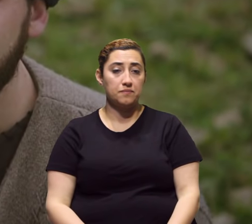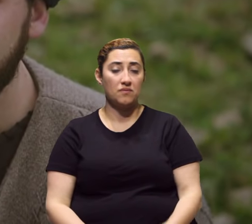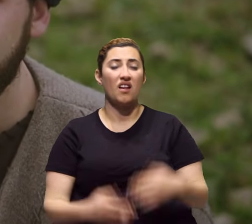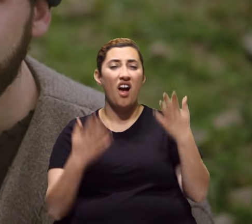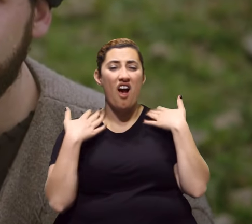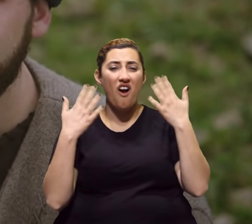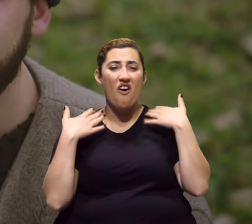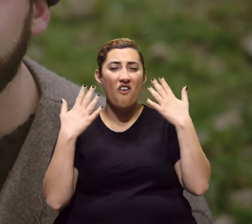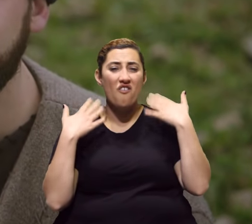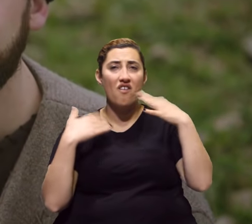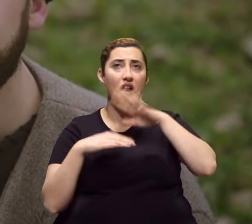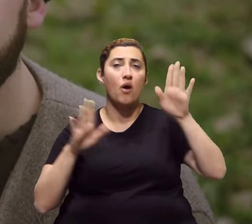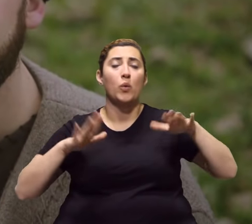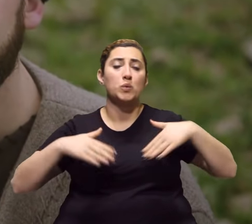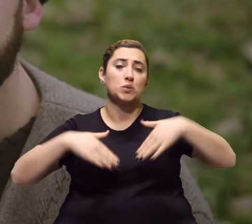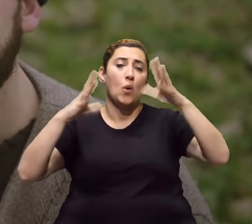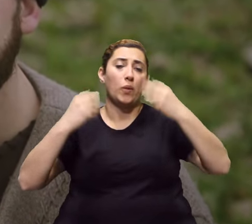Havaya ağıp uçtular.